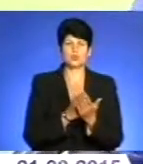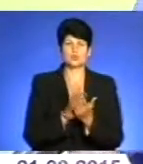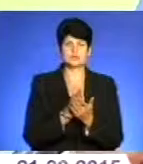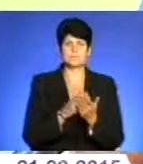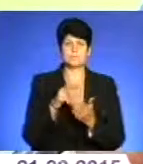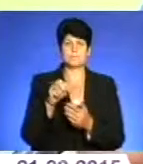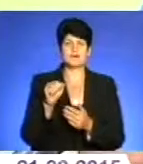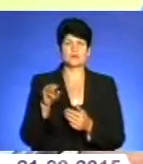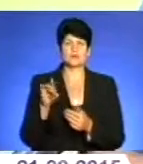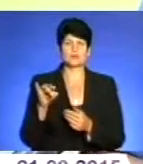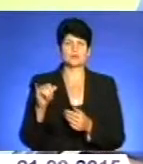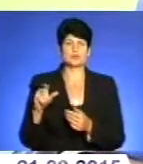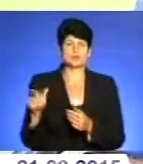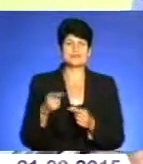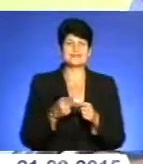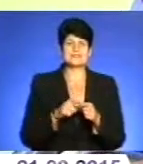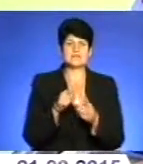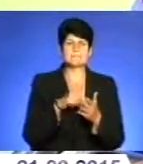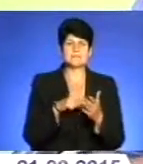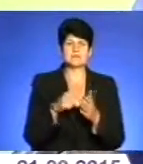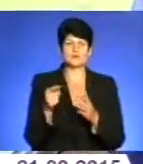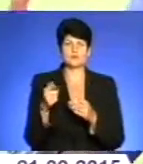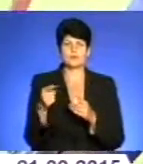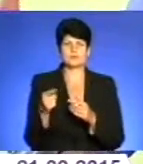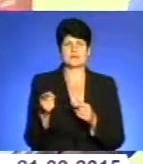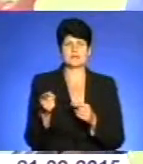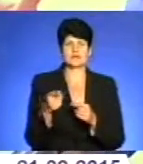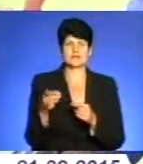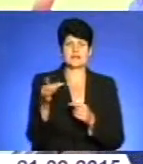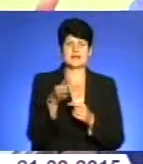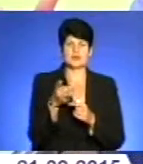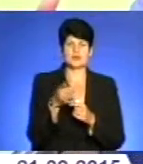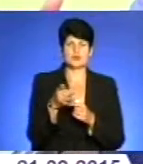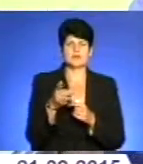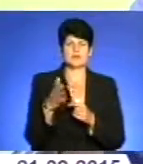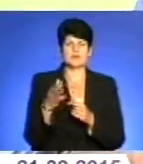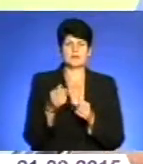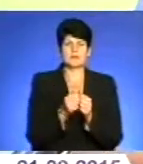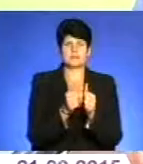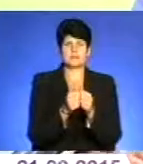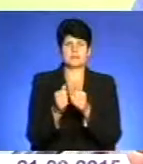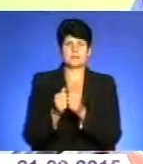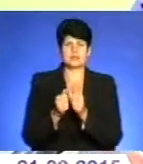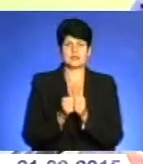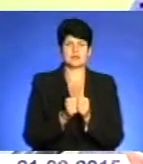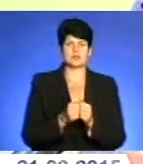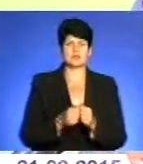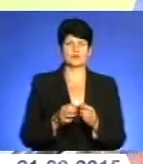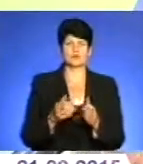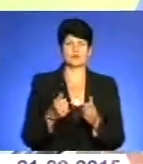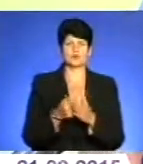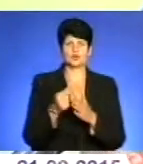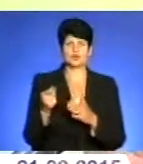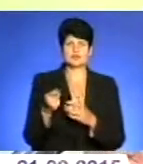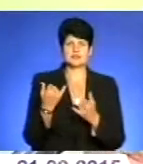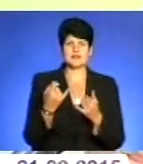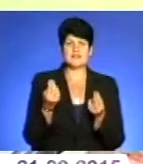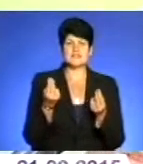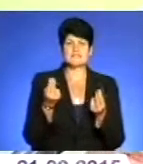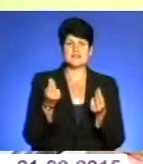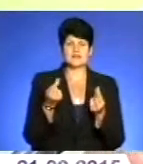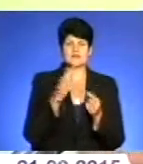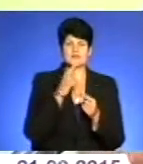Це місто Тернопіль, Тернопільський район, сателіти, які приближені до Тернополя. Тому що зараз фінансово дуже важко буде